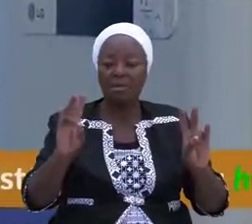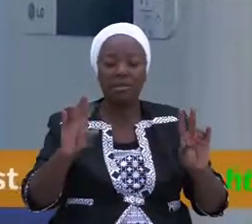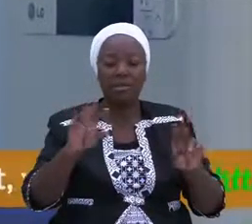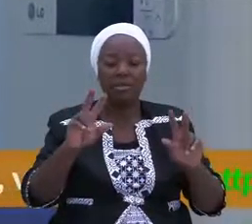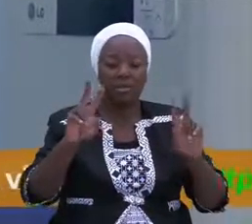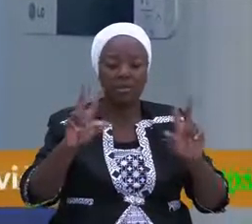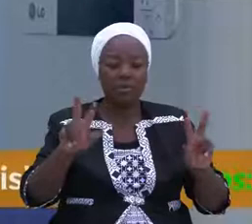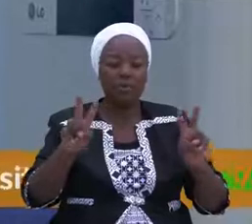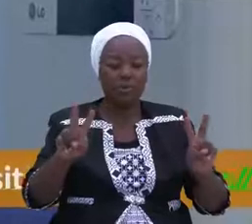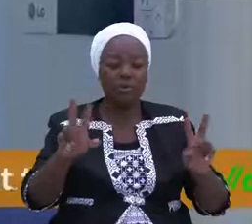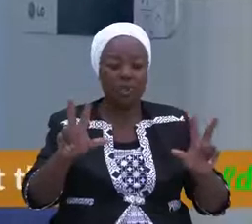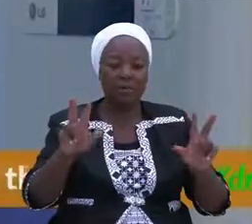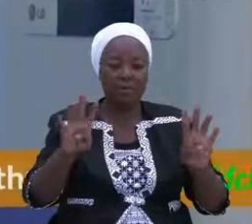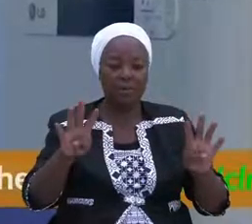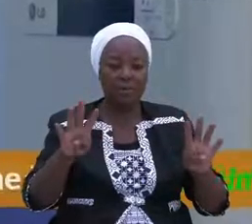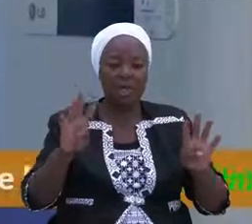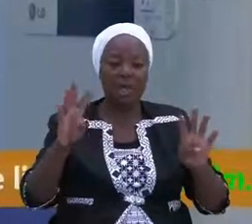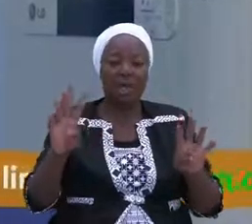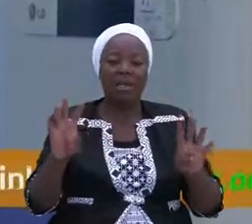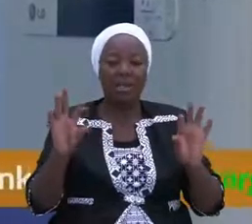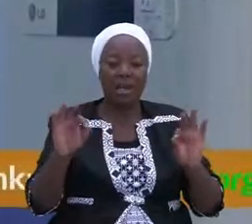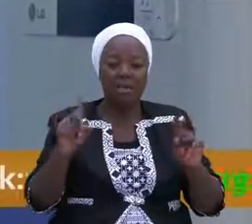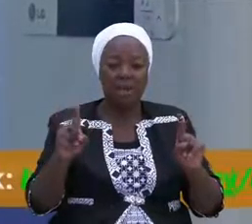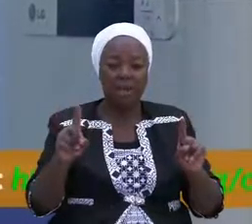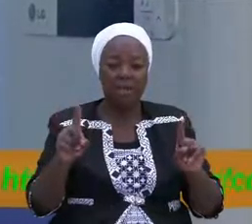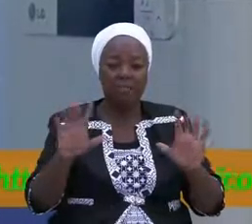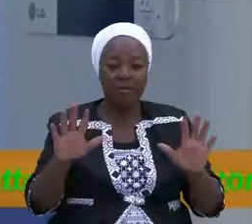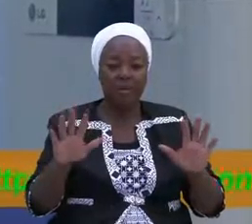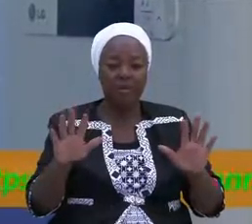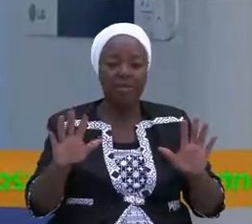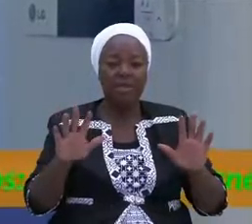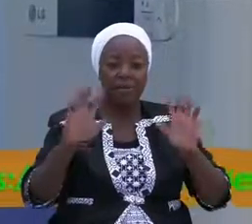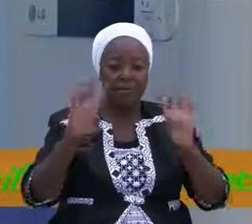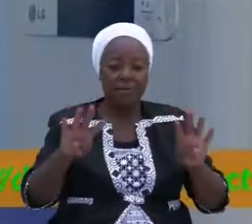54, 44, 92, 53.